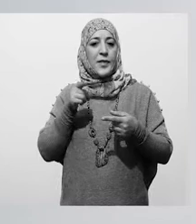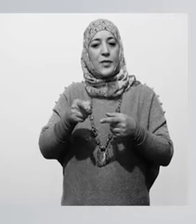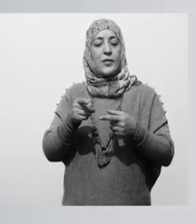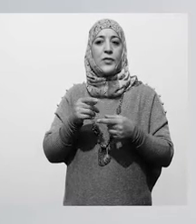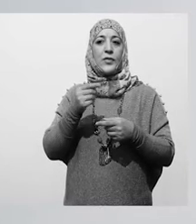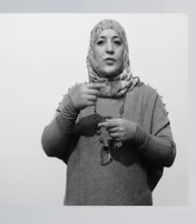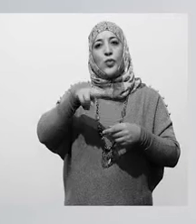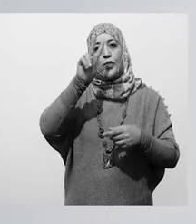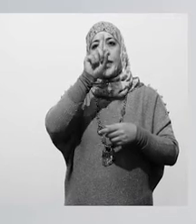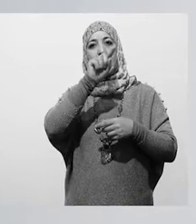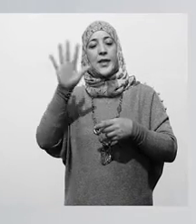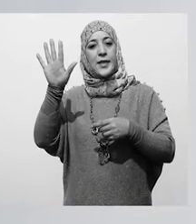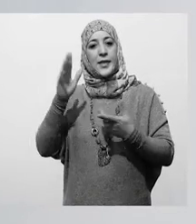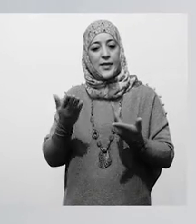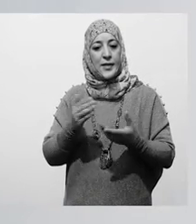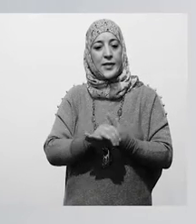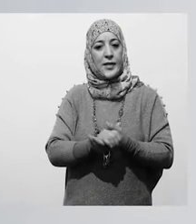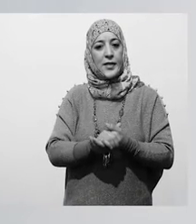2015.